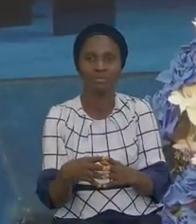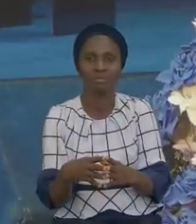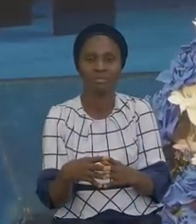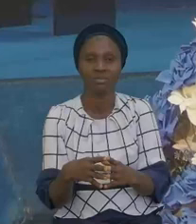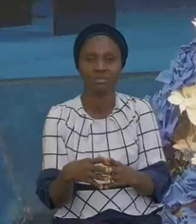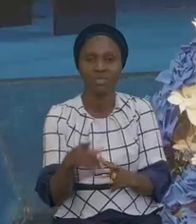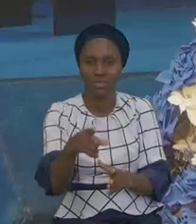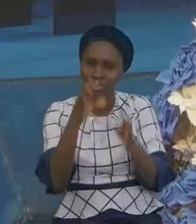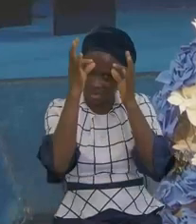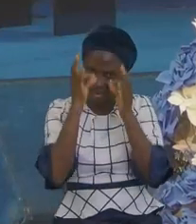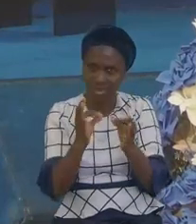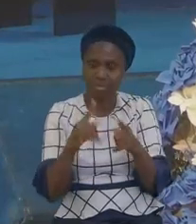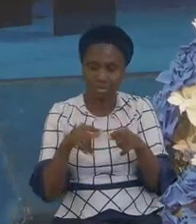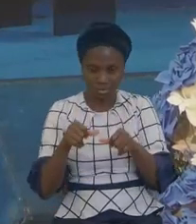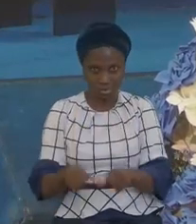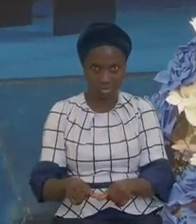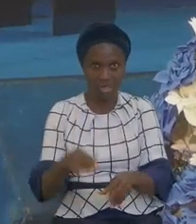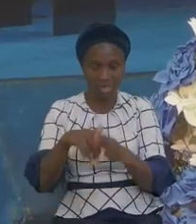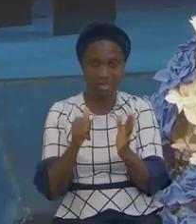ce chemin.